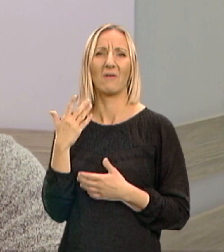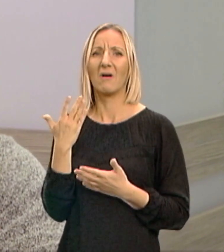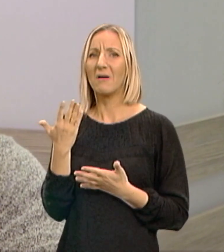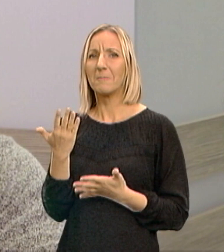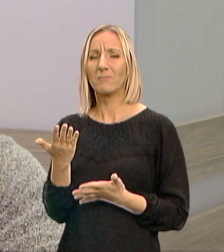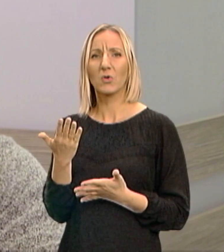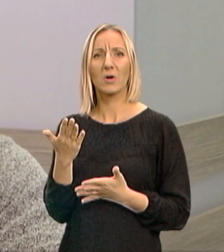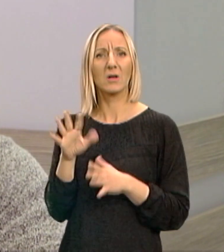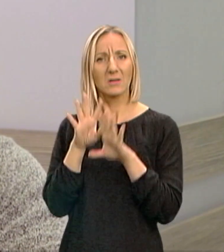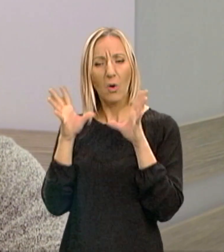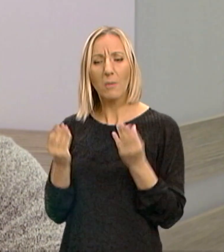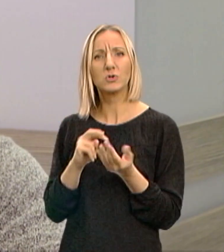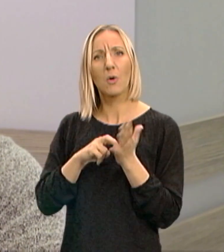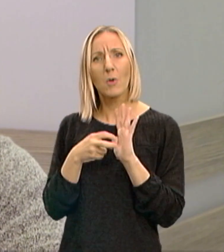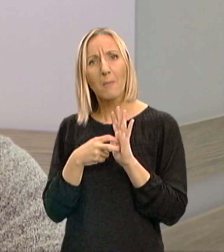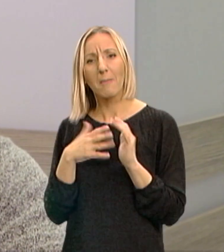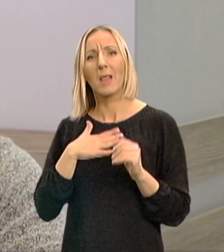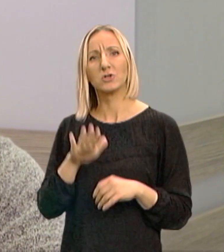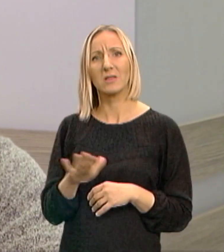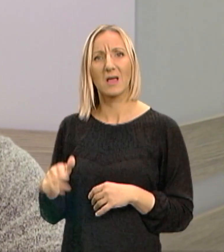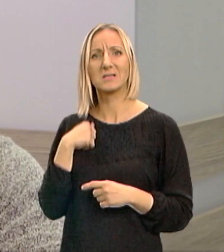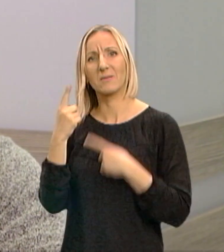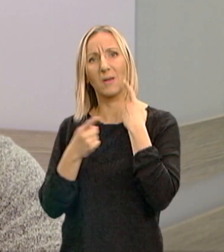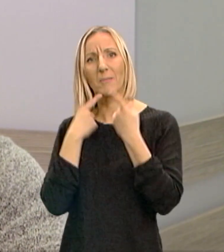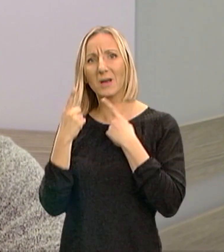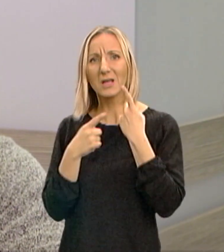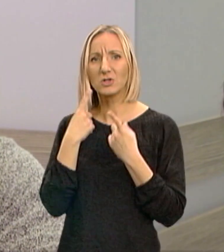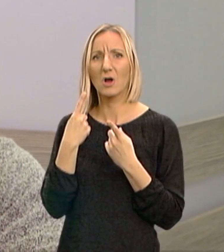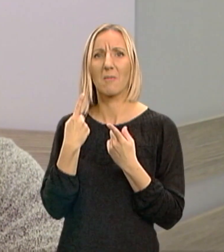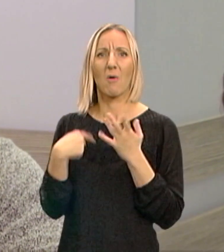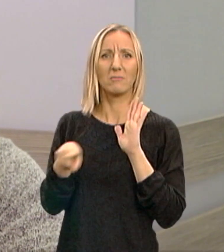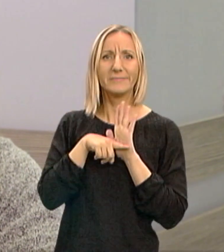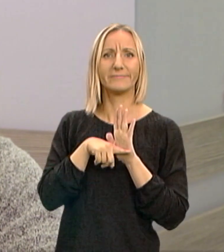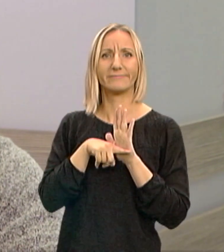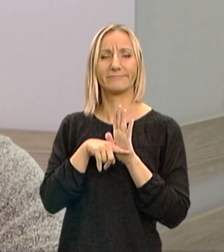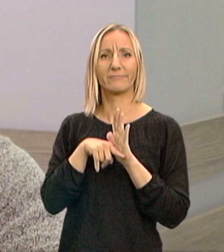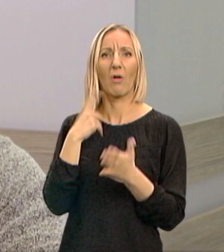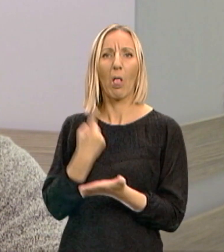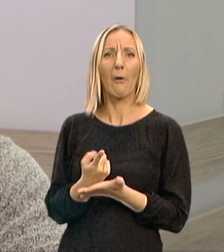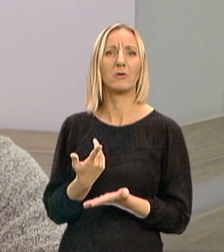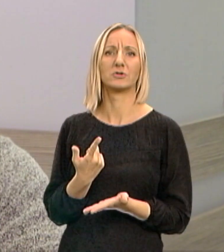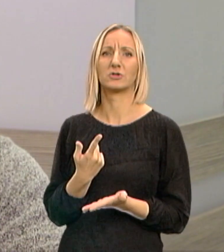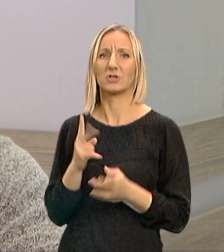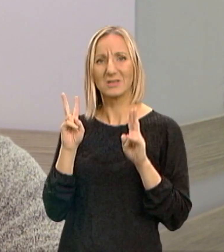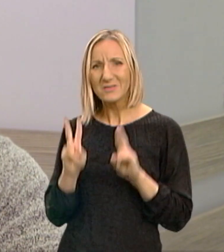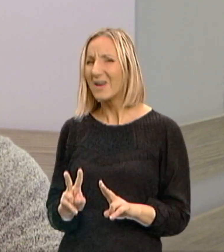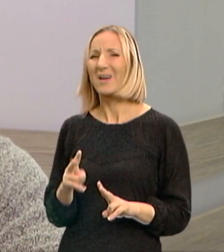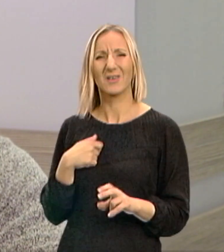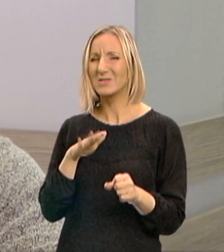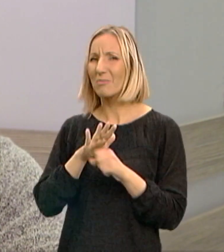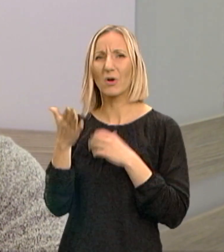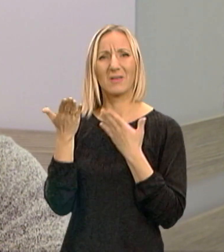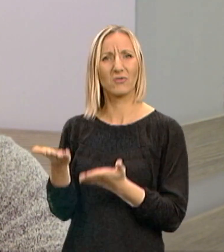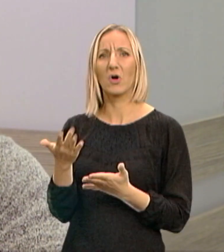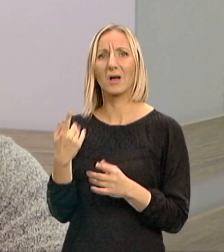uopšte o problemima naše dece pričamo loše. Zaista sam protivnik toga, zato što mislim